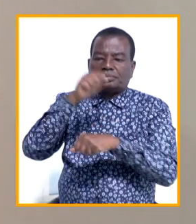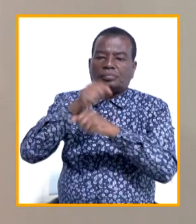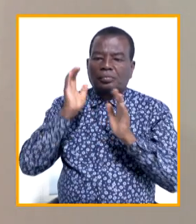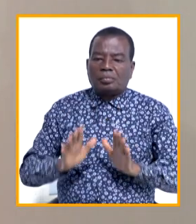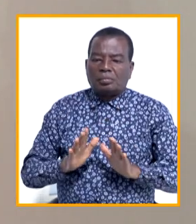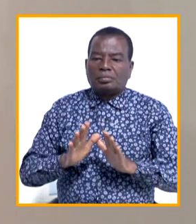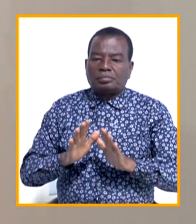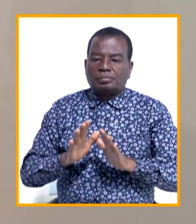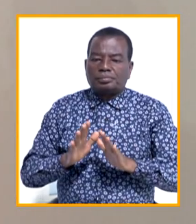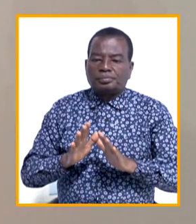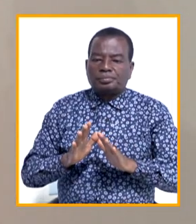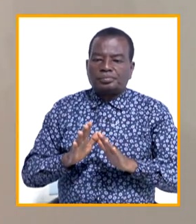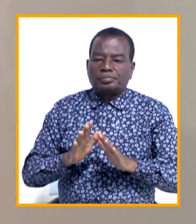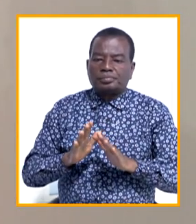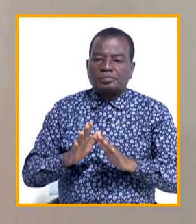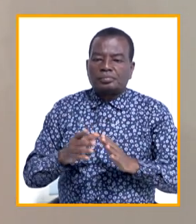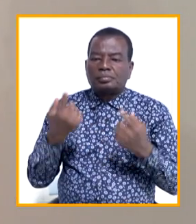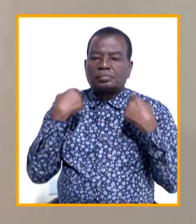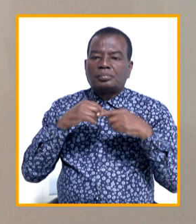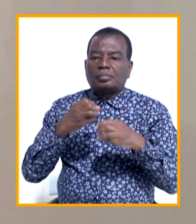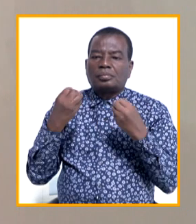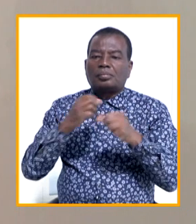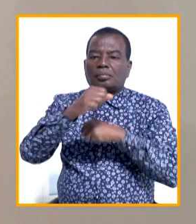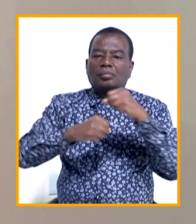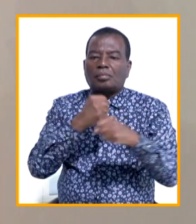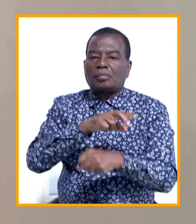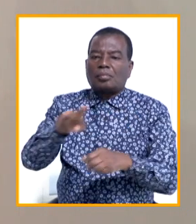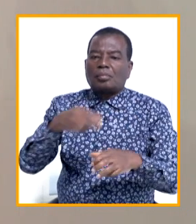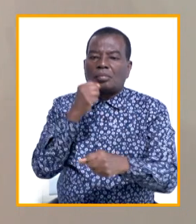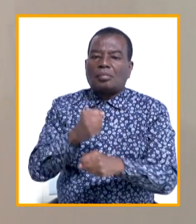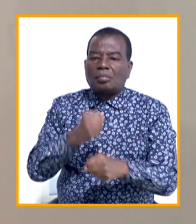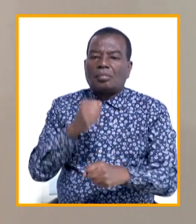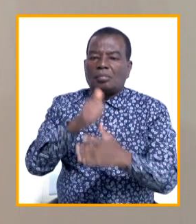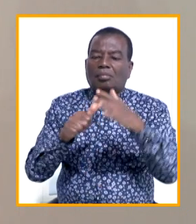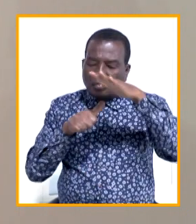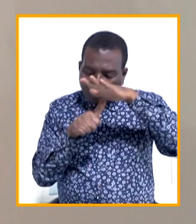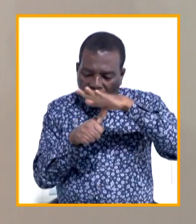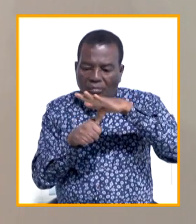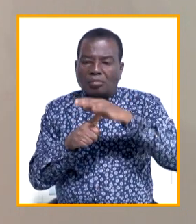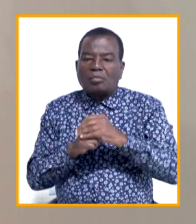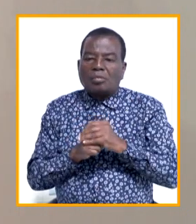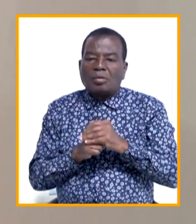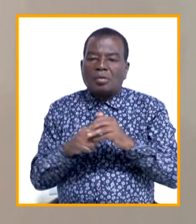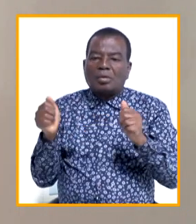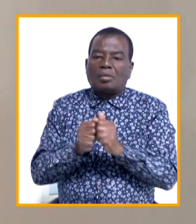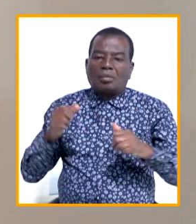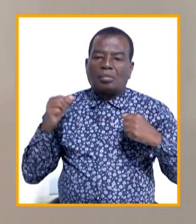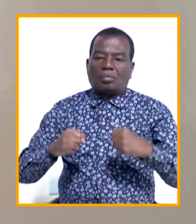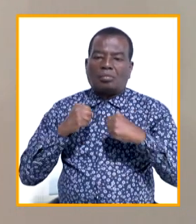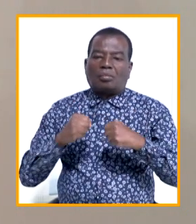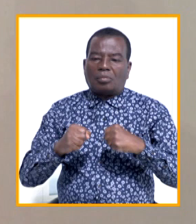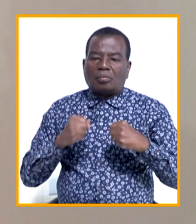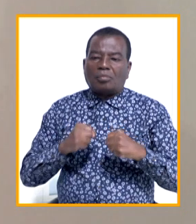chers lauréat pendant plusieurs années vous avez travaillé dans la discrétion avec courage et